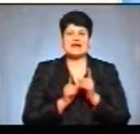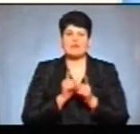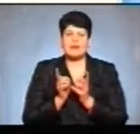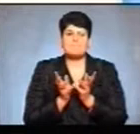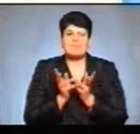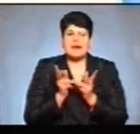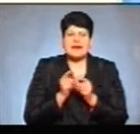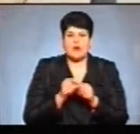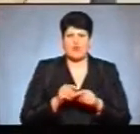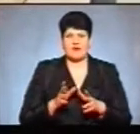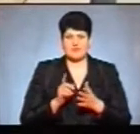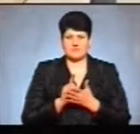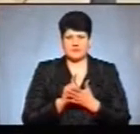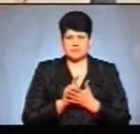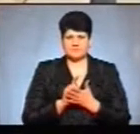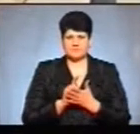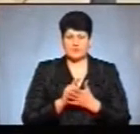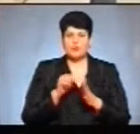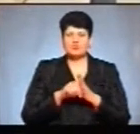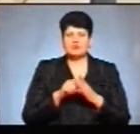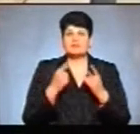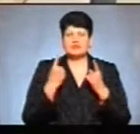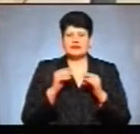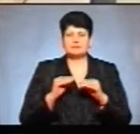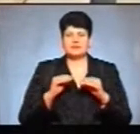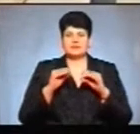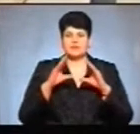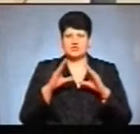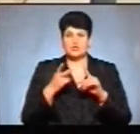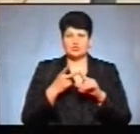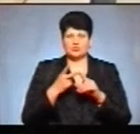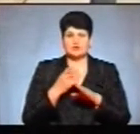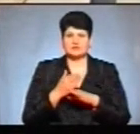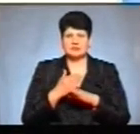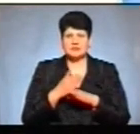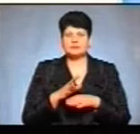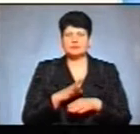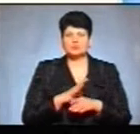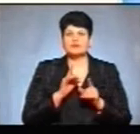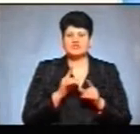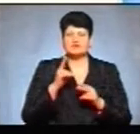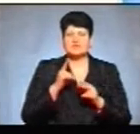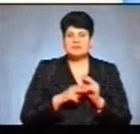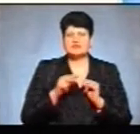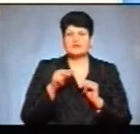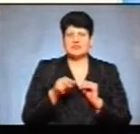перерахувала пенсії. По суті, велике підвищення, другий етап підвищення тарифів, він стався лише в кінці